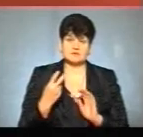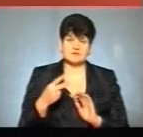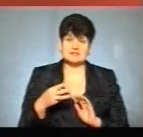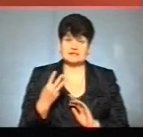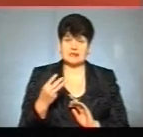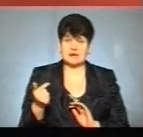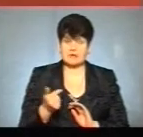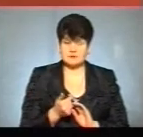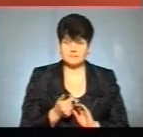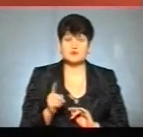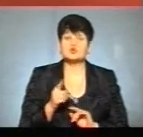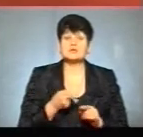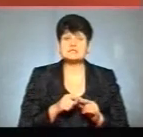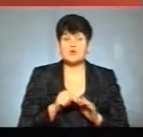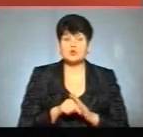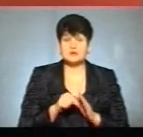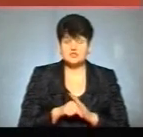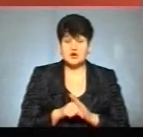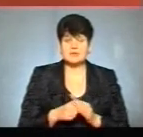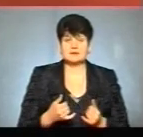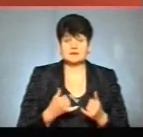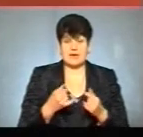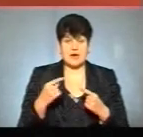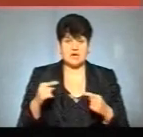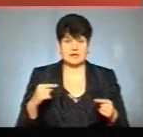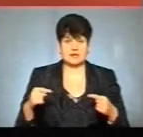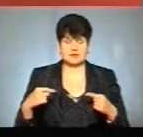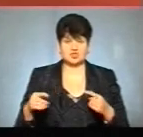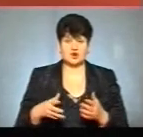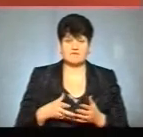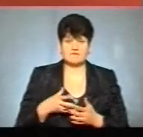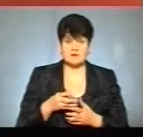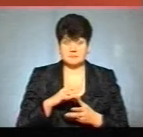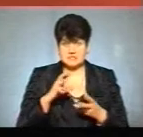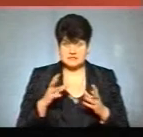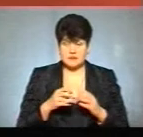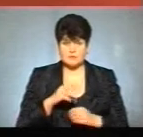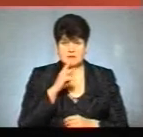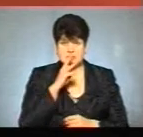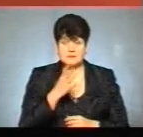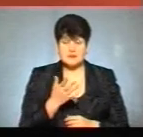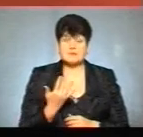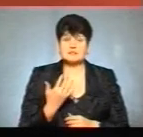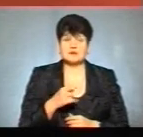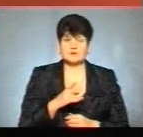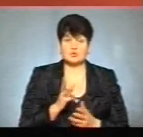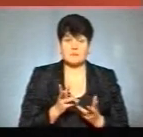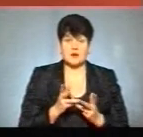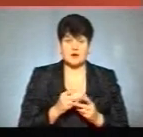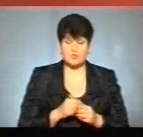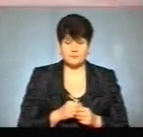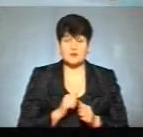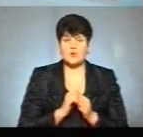4723 гривні, що це означає безпосередньо для інших виплат, загалом для зарплат, наскільки вони будуть перераховані звичайно. Це означає те, що